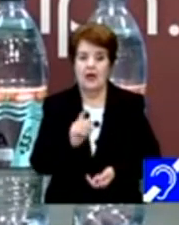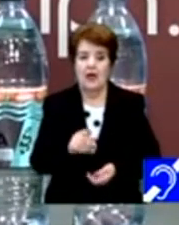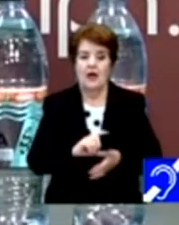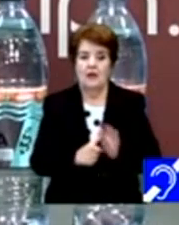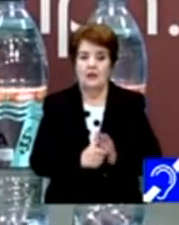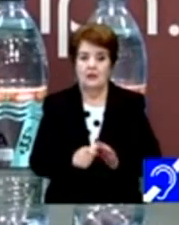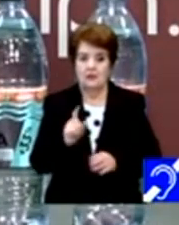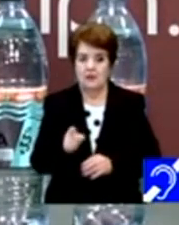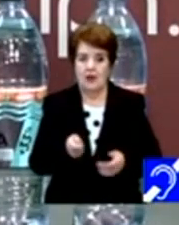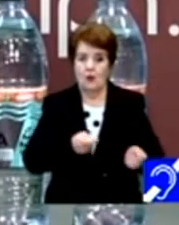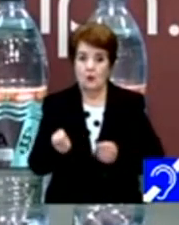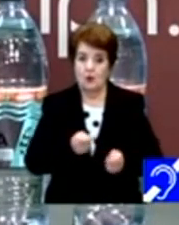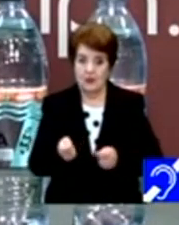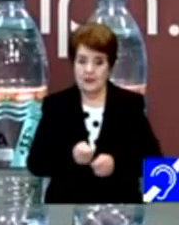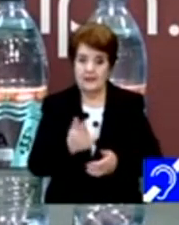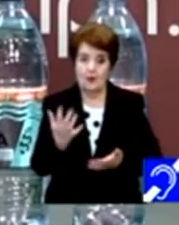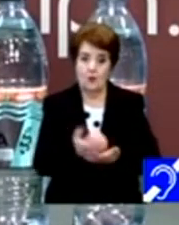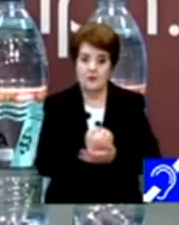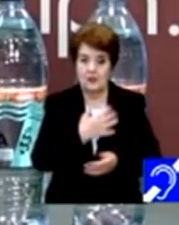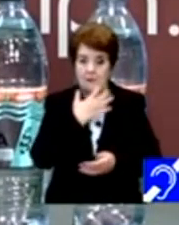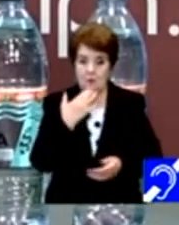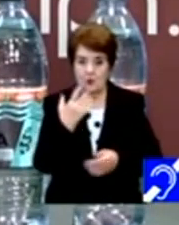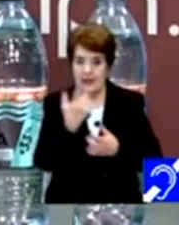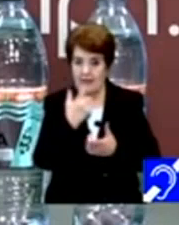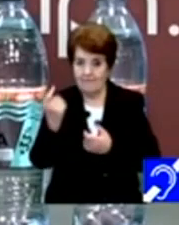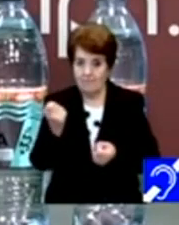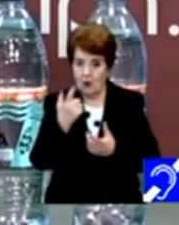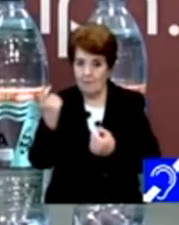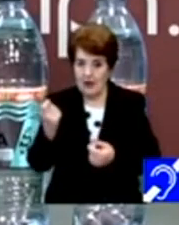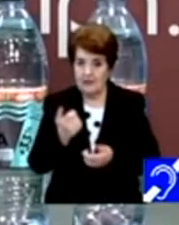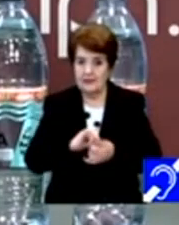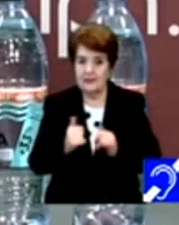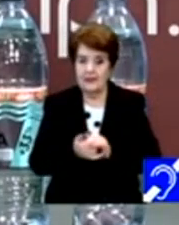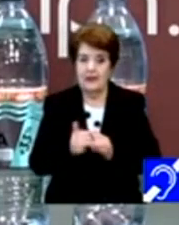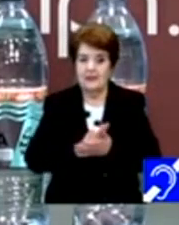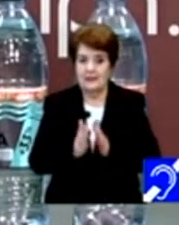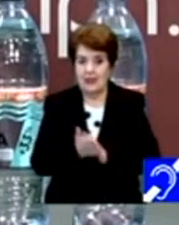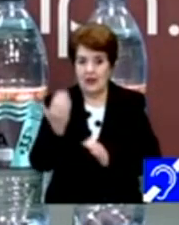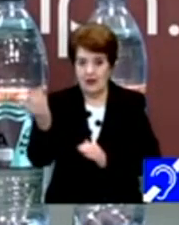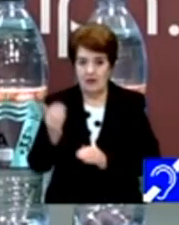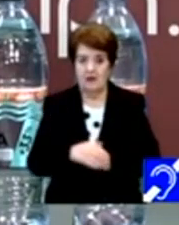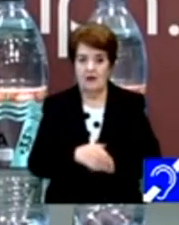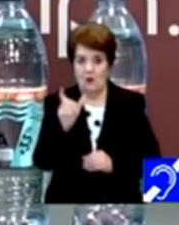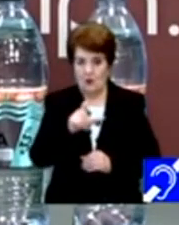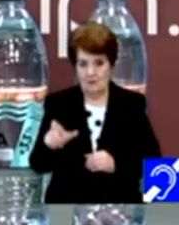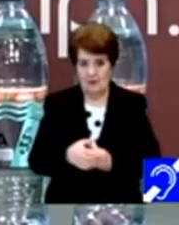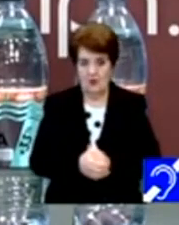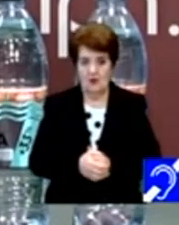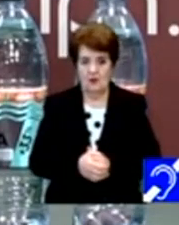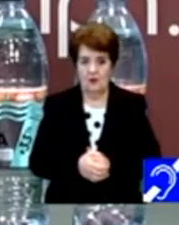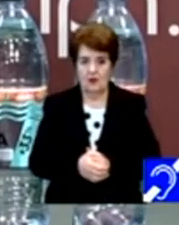a invitat autoritățile să obțină cât mai multe informații despre starea reclamanților